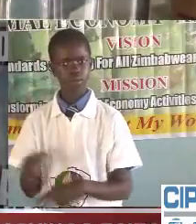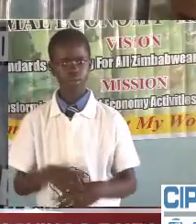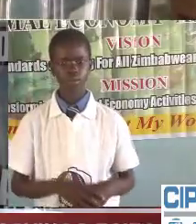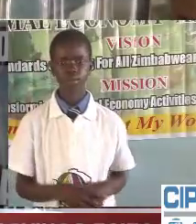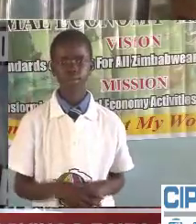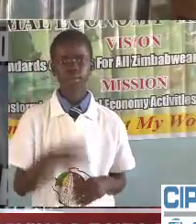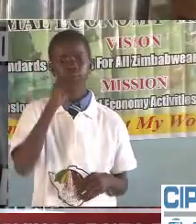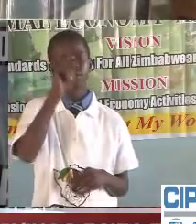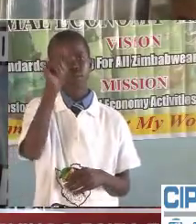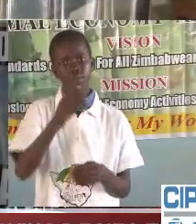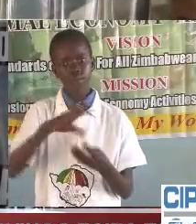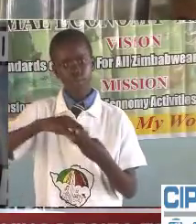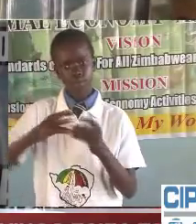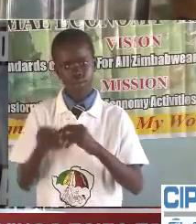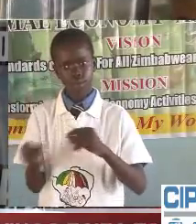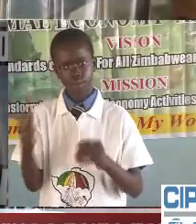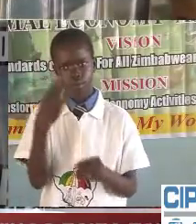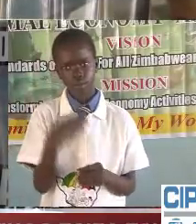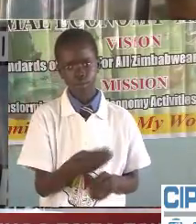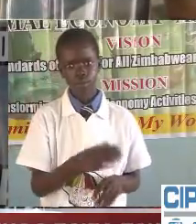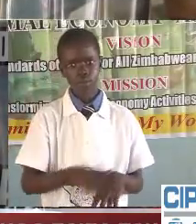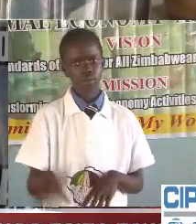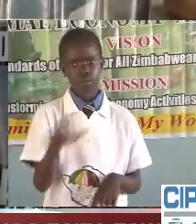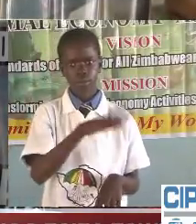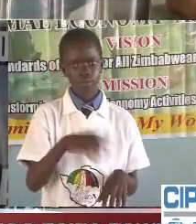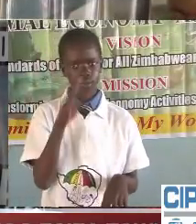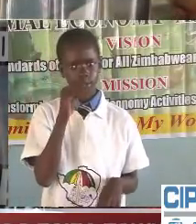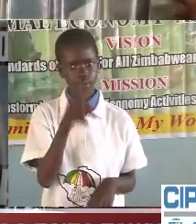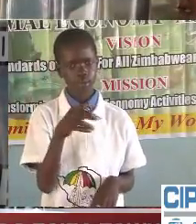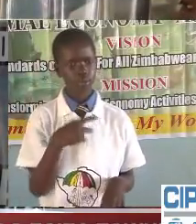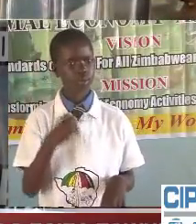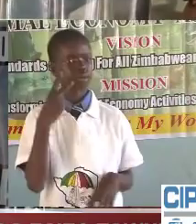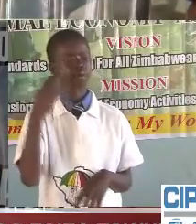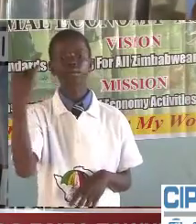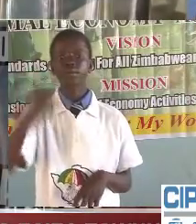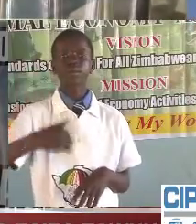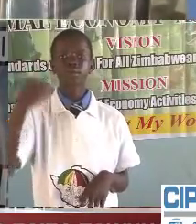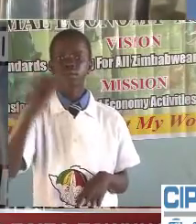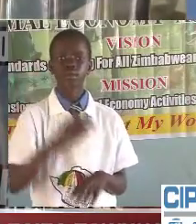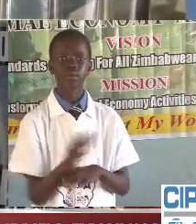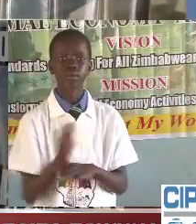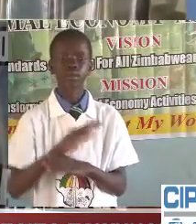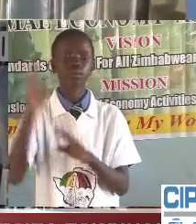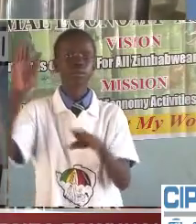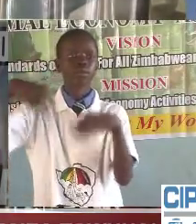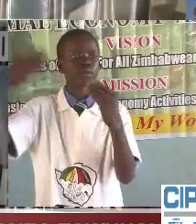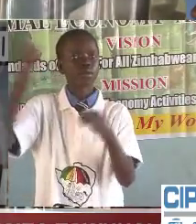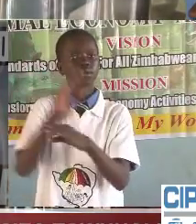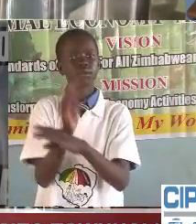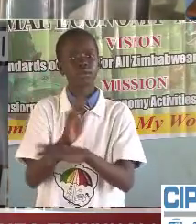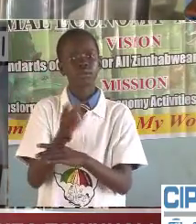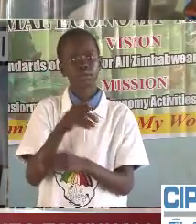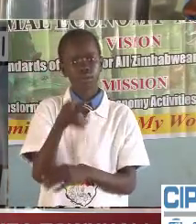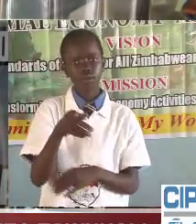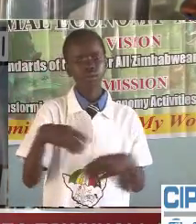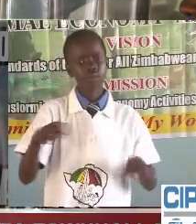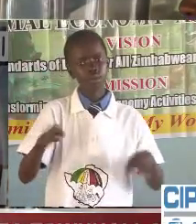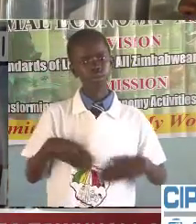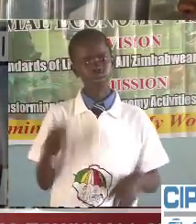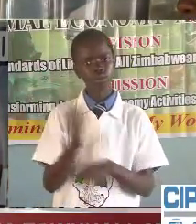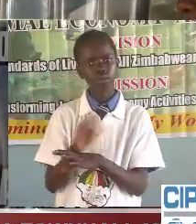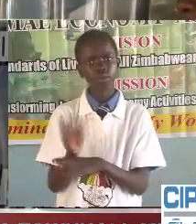nokuti kana tisina kugadzira economy vanhu ava mucharamba muchienda kuti munotengesa munzvimbo dzisingatendegwi, muchienda